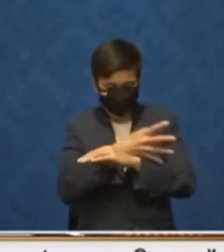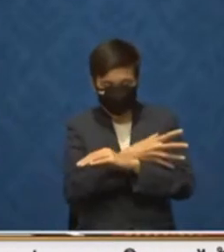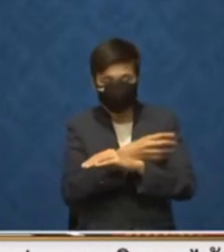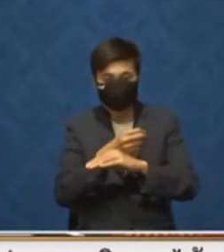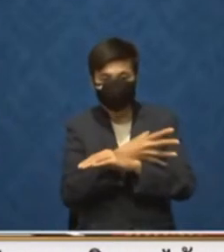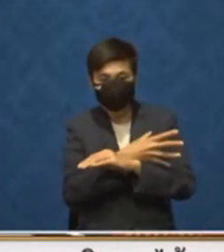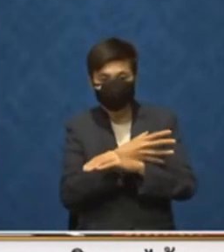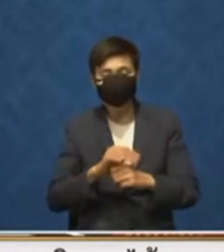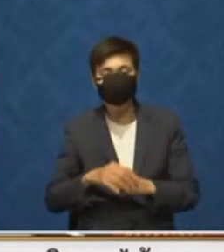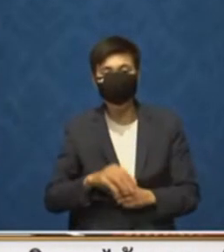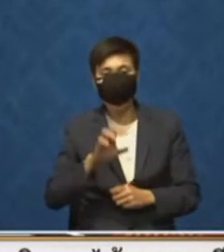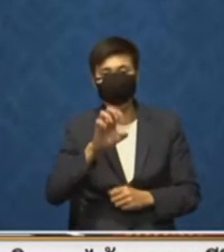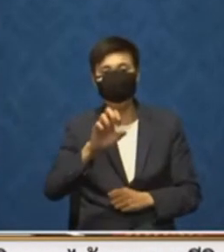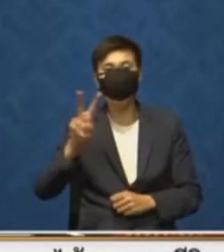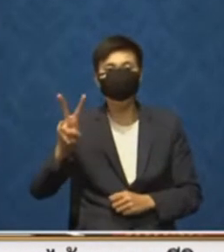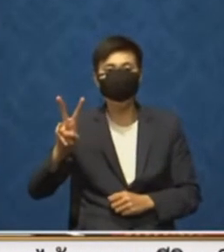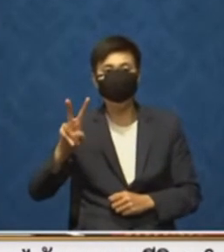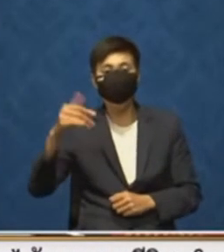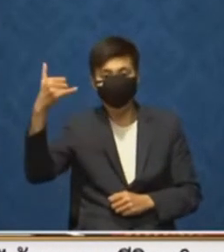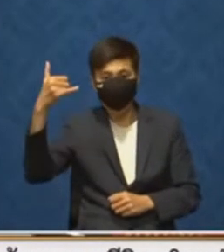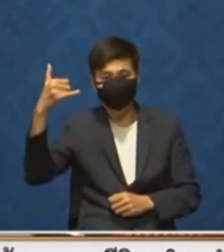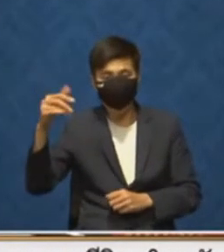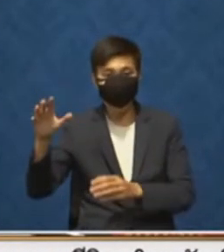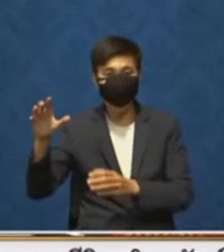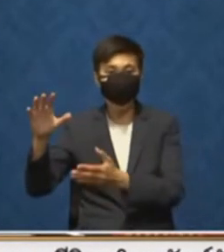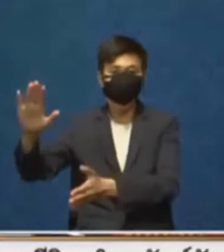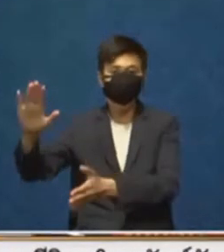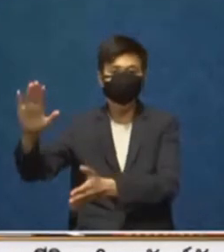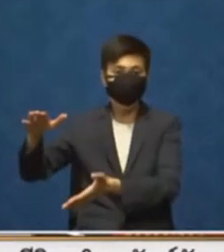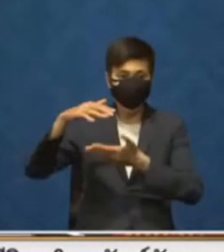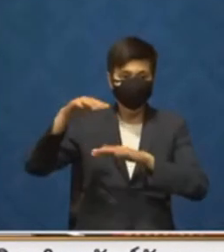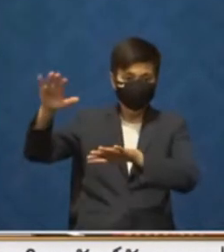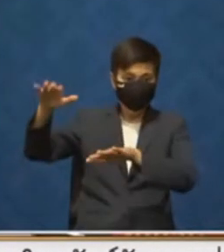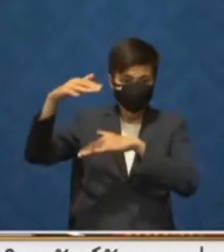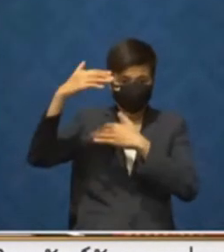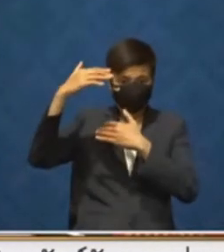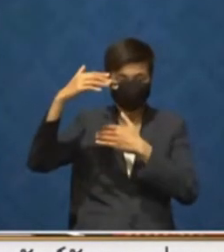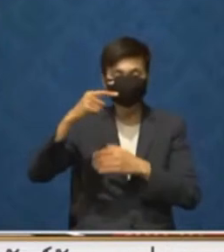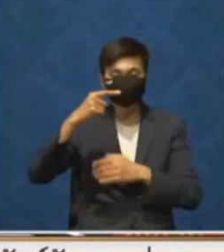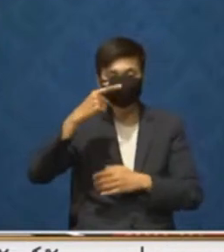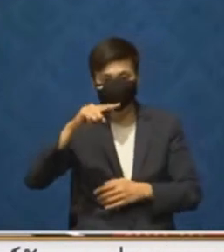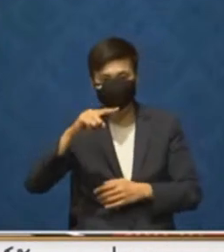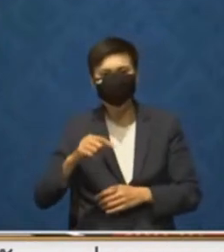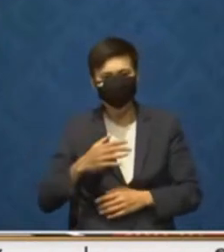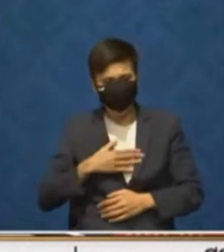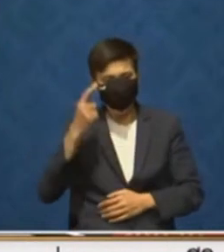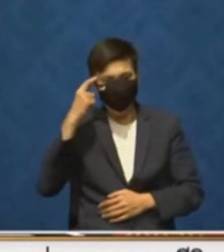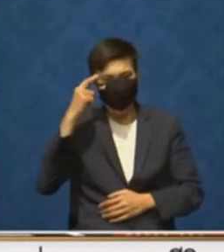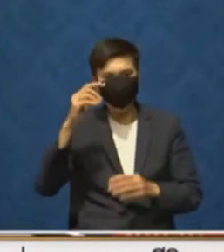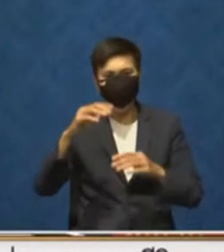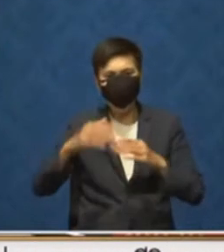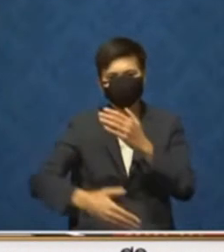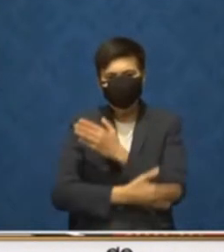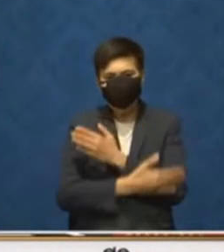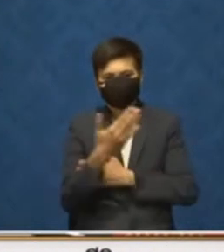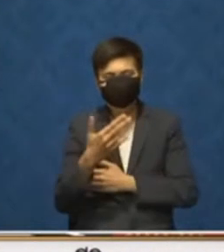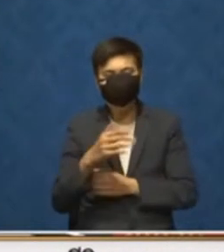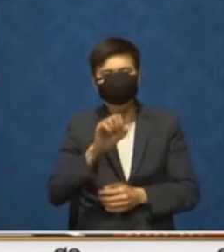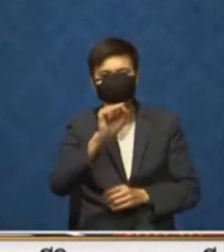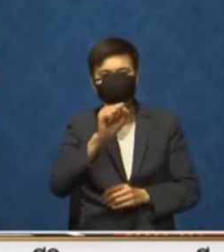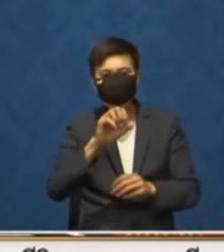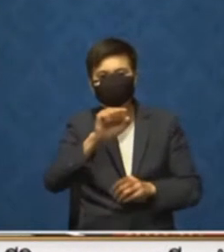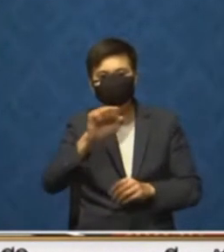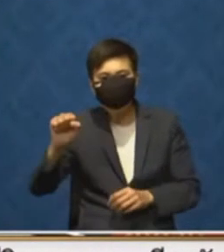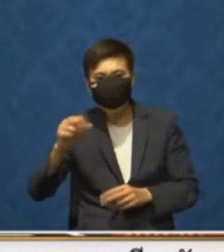ตรงมาทาง ev eเข้ามาในไม่ได้ผมกังวลว่ามันจะเป็นความท้าทายมากกว่าโอกาสศ.สุเทพอีกรายงานของผม